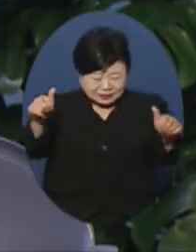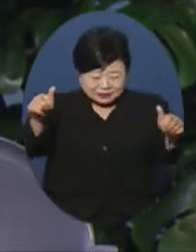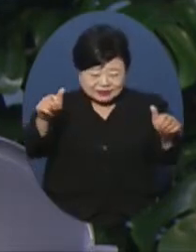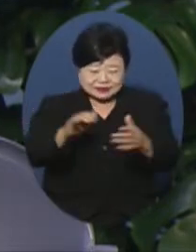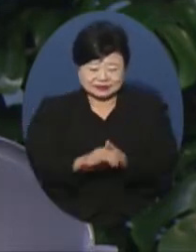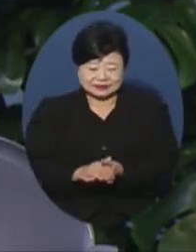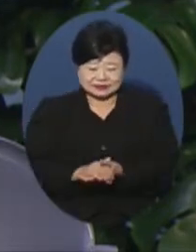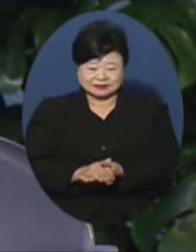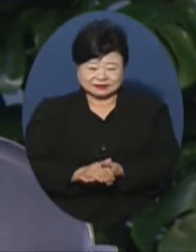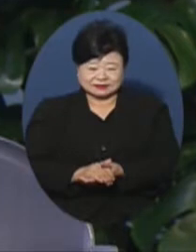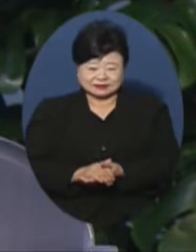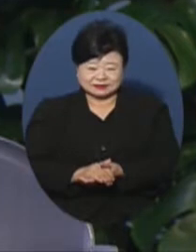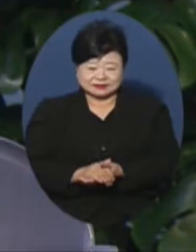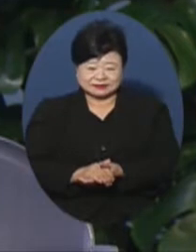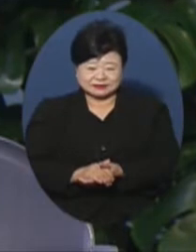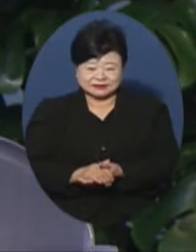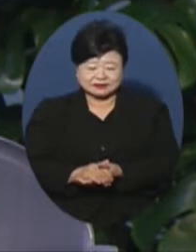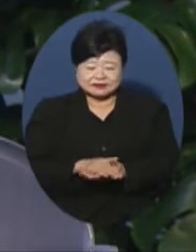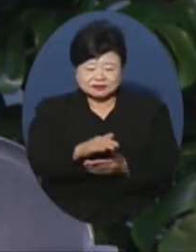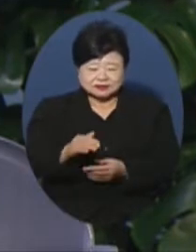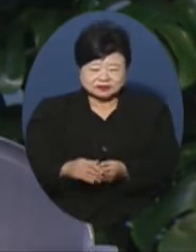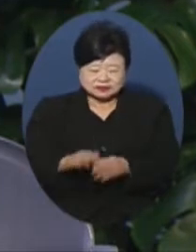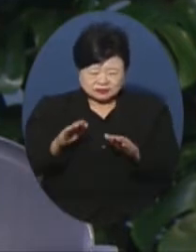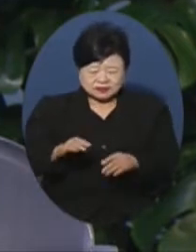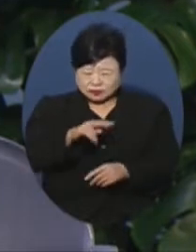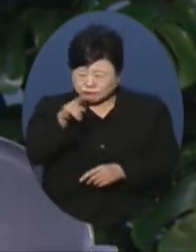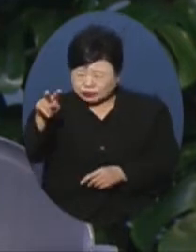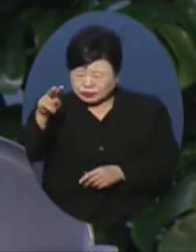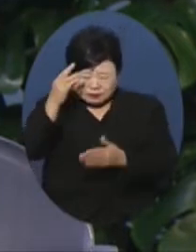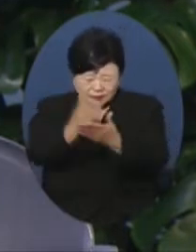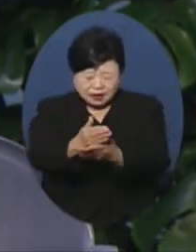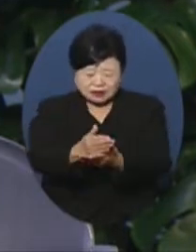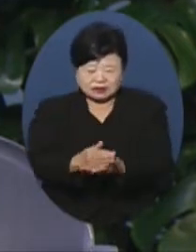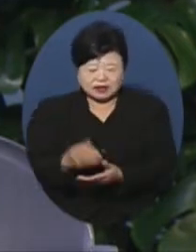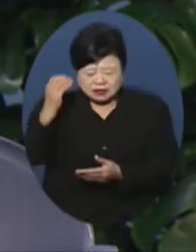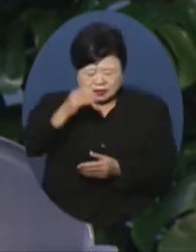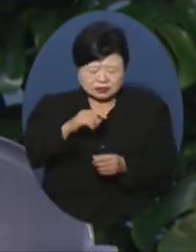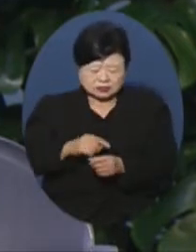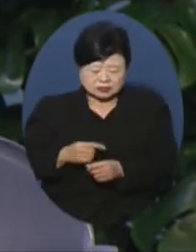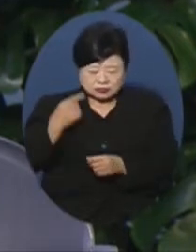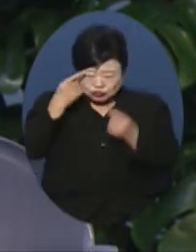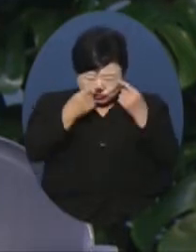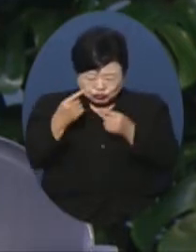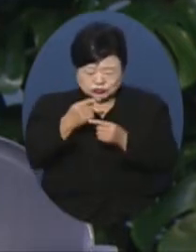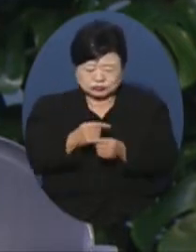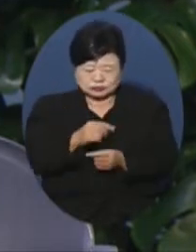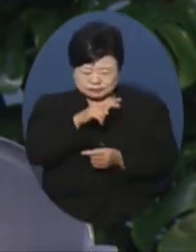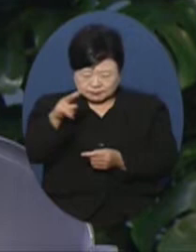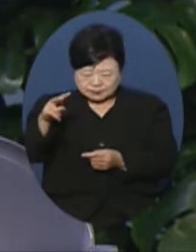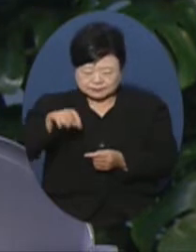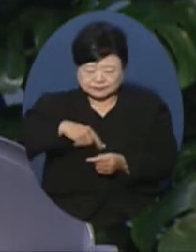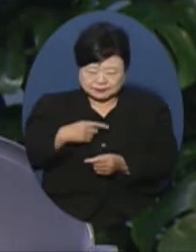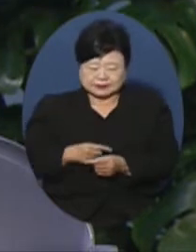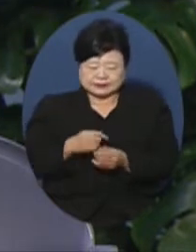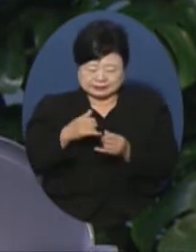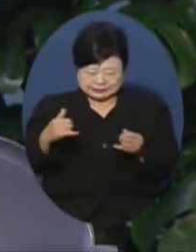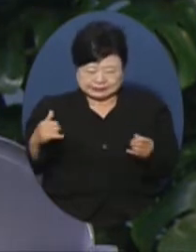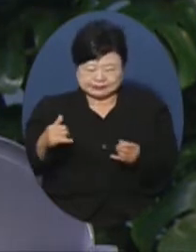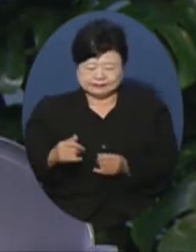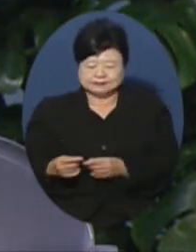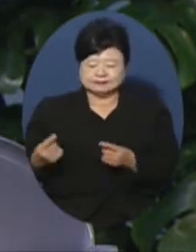엘리사는 유의 눈으로 현실을 바라본 것이 아니라 영의 눈으로 하나님께서 자기와